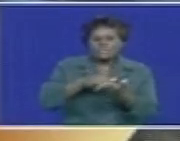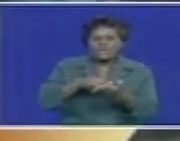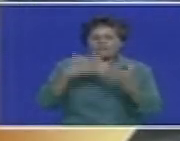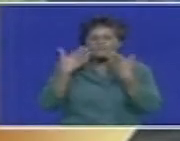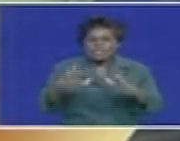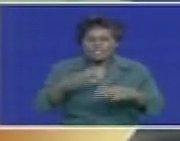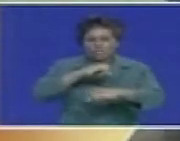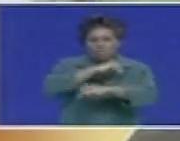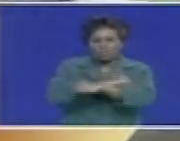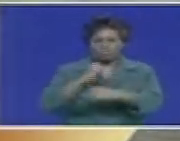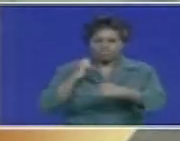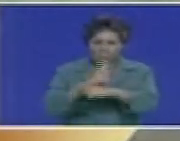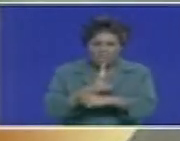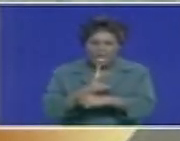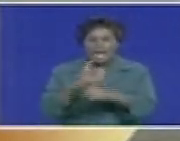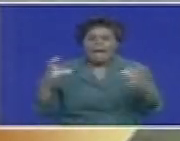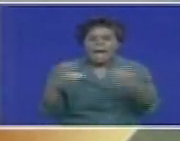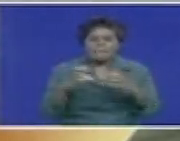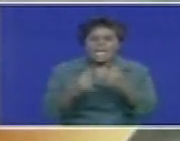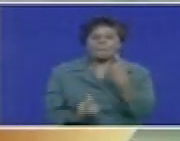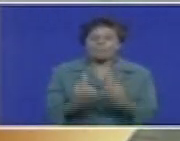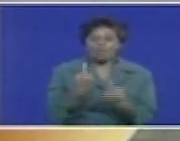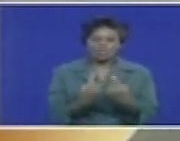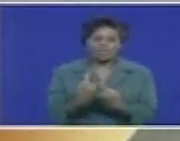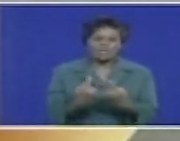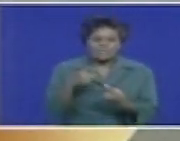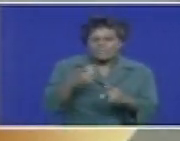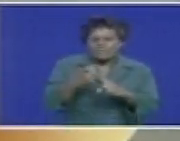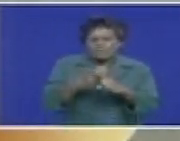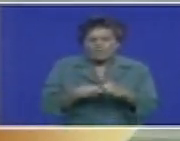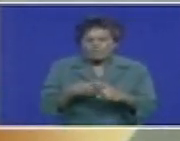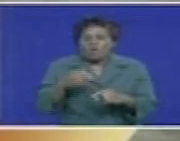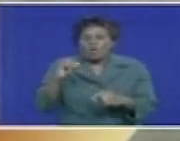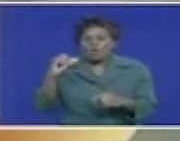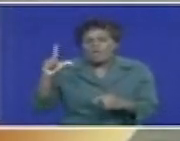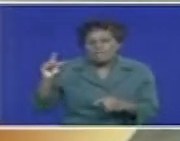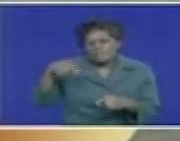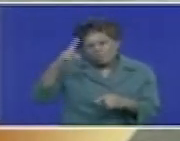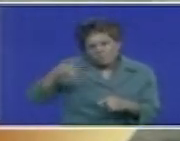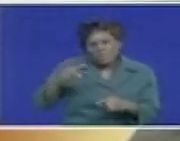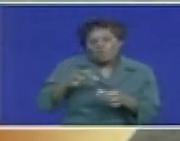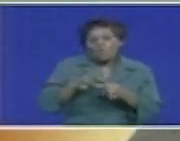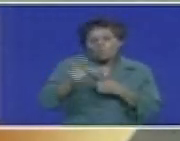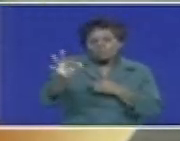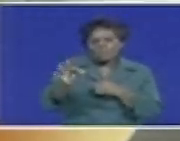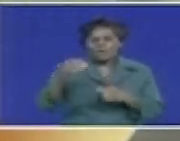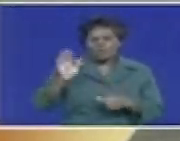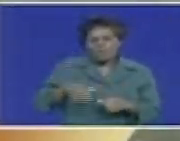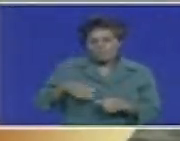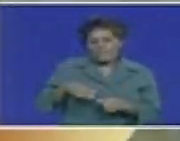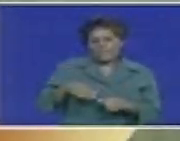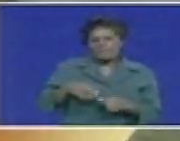shule ya upili ya kampi ya Moto. Vikoti Chepkemoi kutoka Olenkruone alishinda mbio za wanawake kwa muda wa